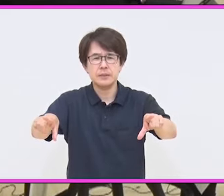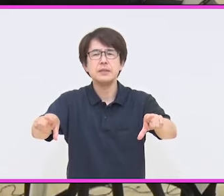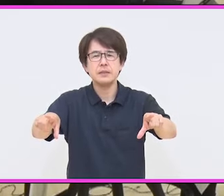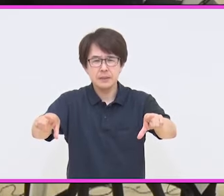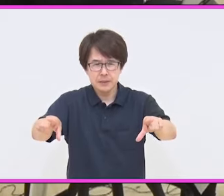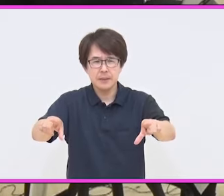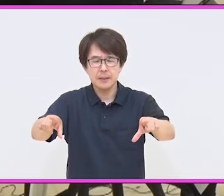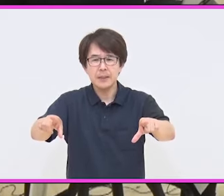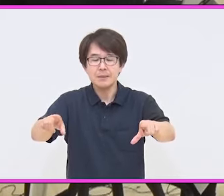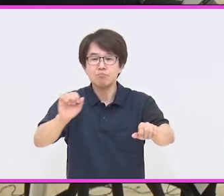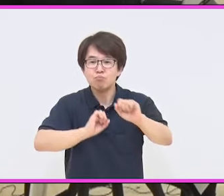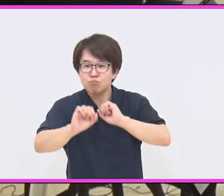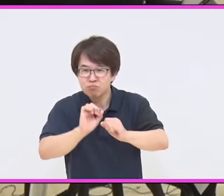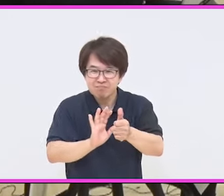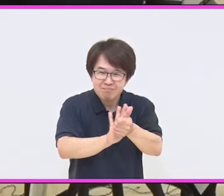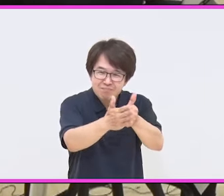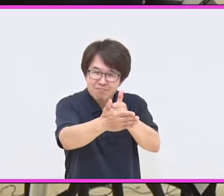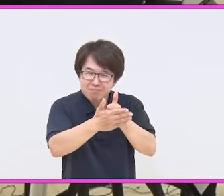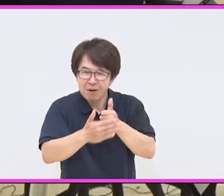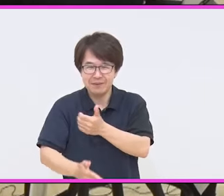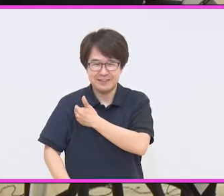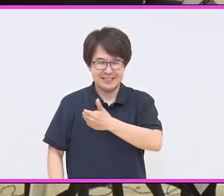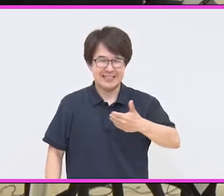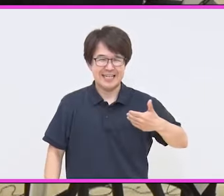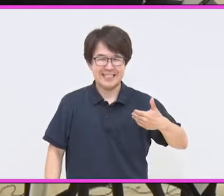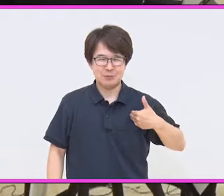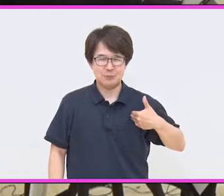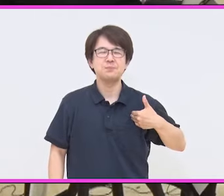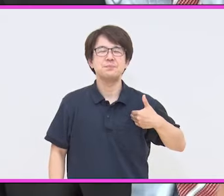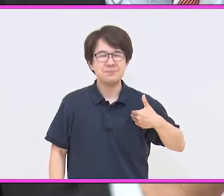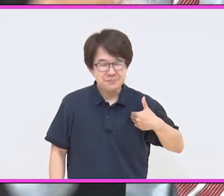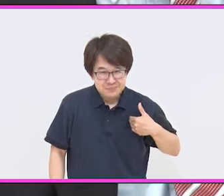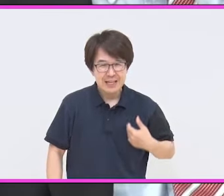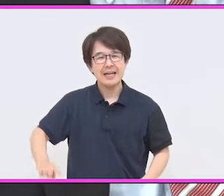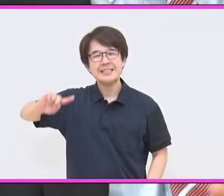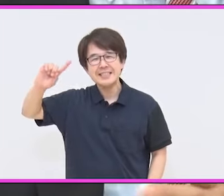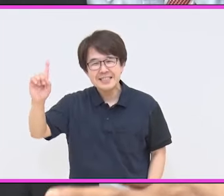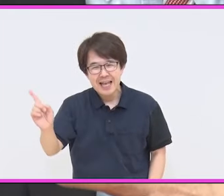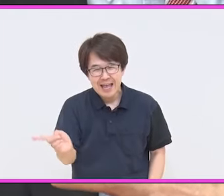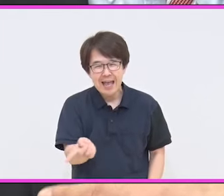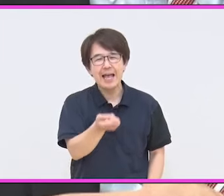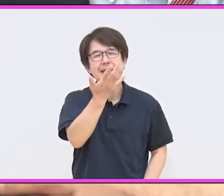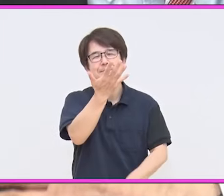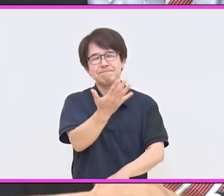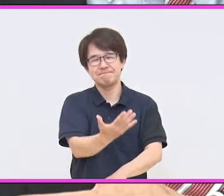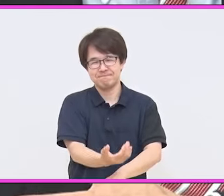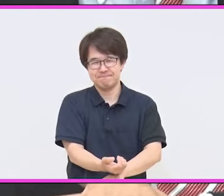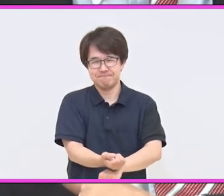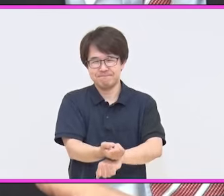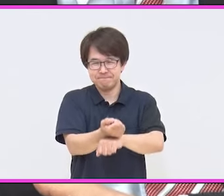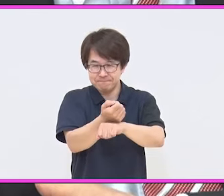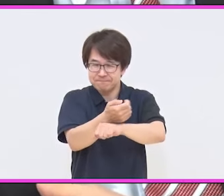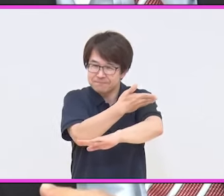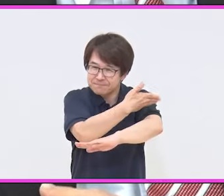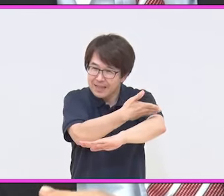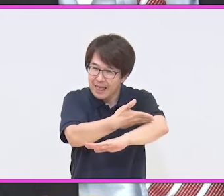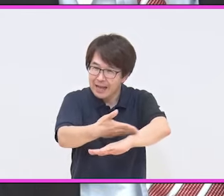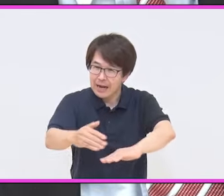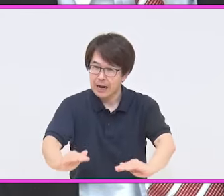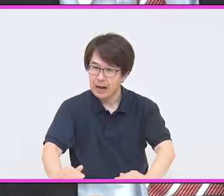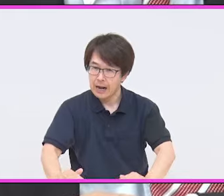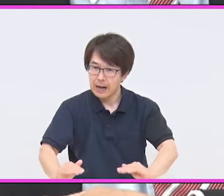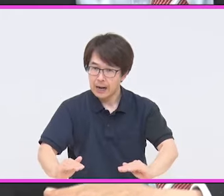そういう動作がですねできるっていう自然にこう身についていくというプロセスを経て大人